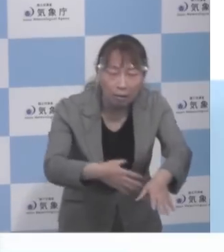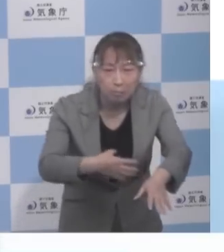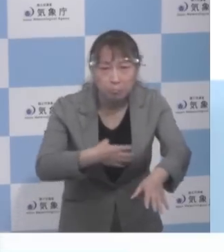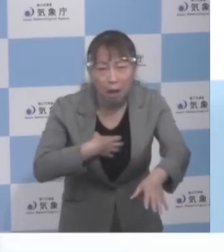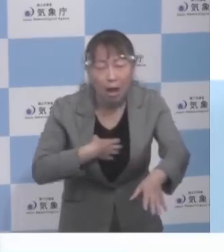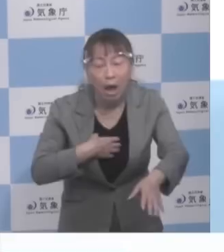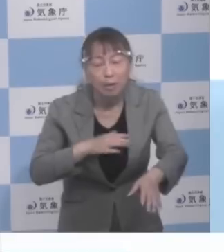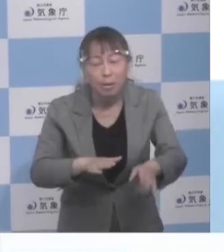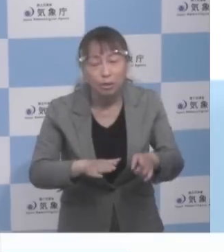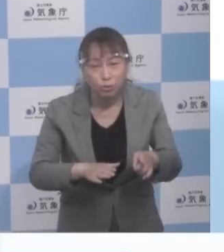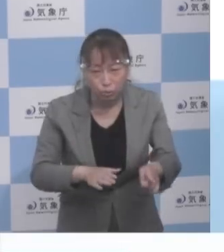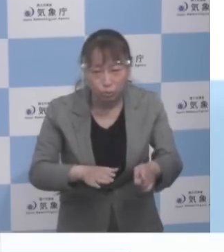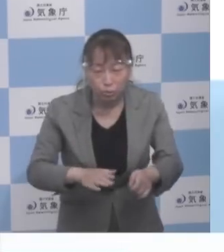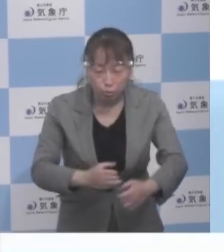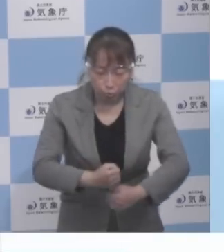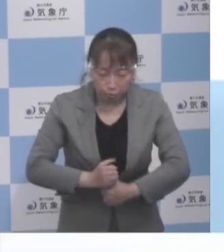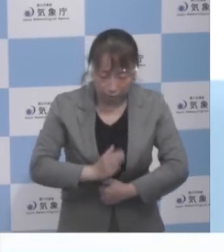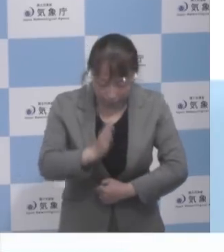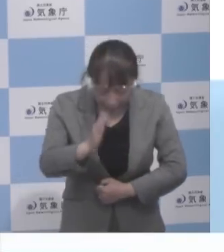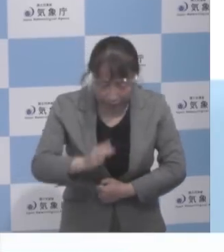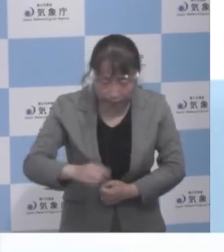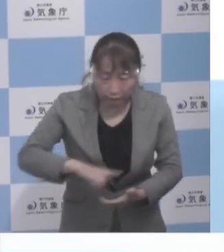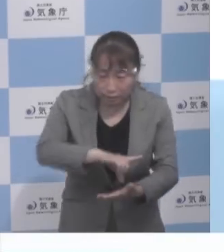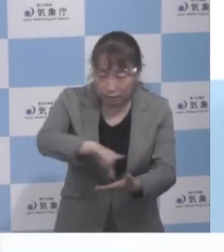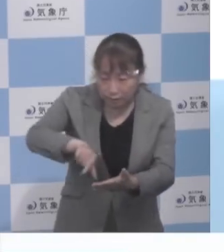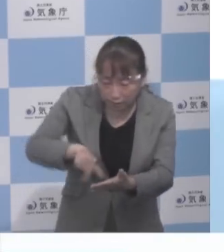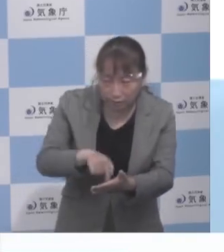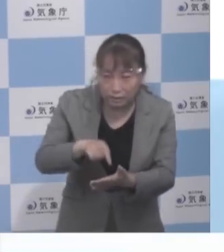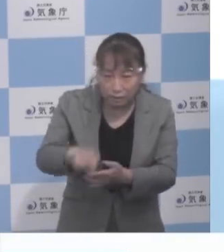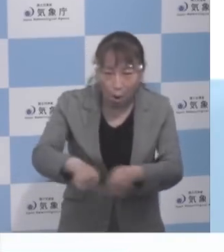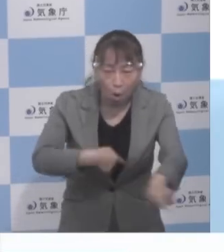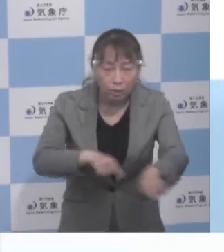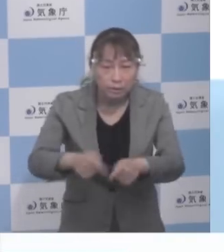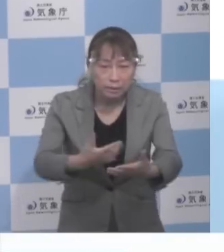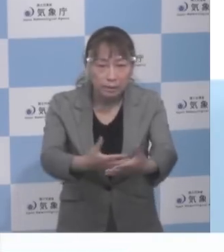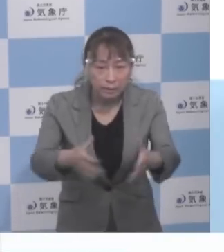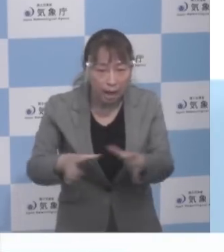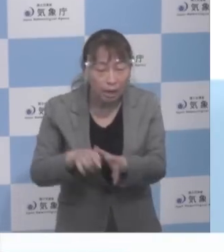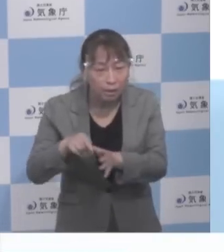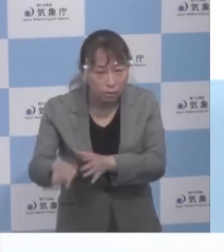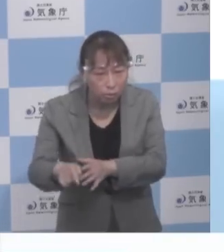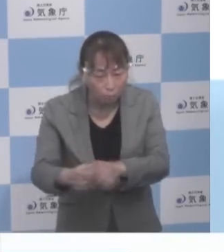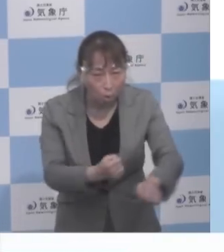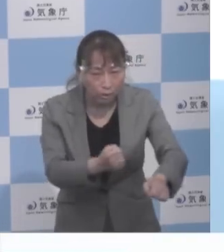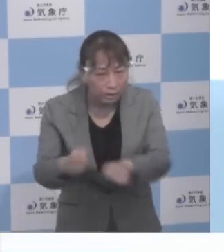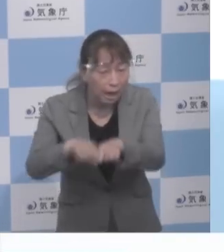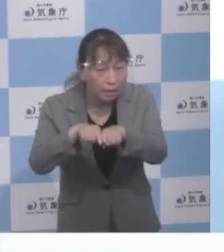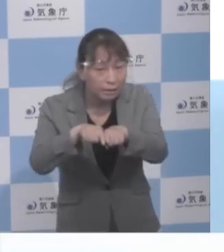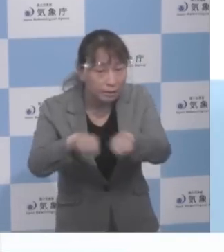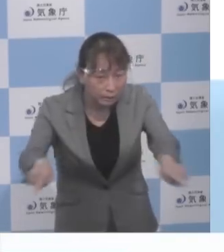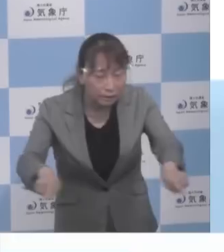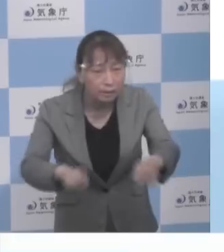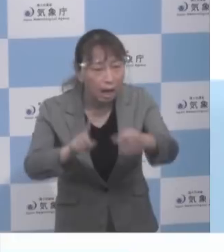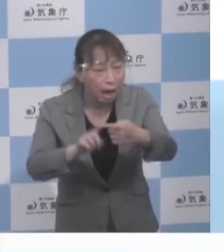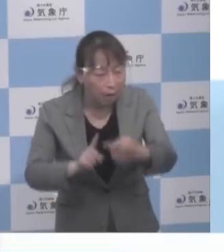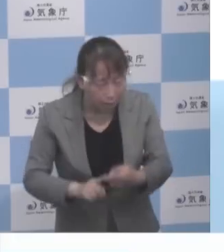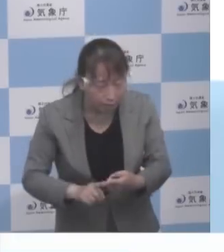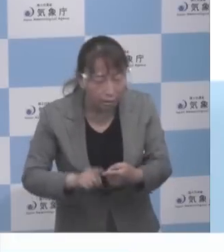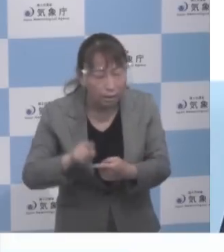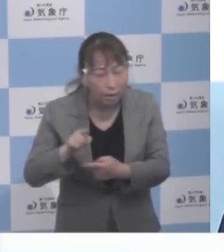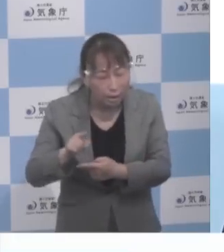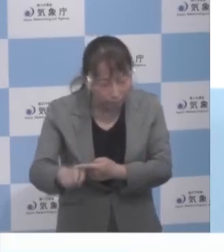さらに地元自治体等の、避難指示などに従って、危険な地域には立ち入らないでください